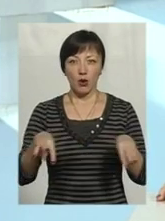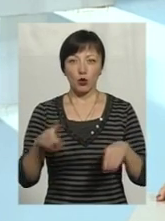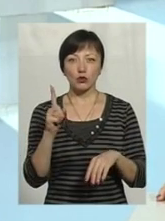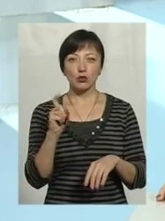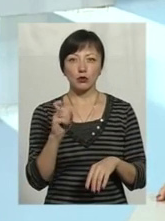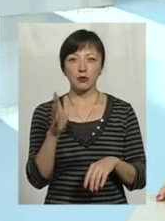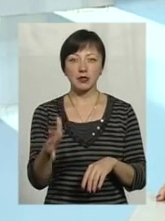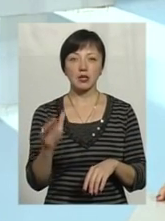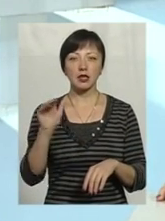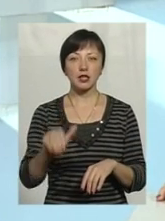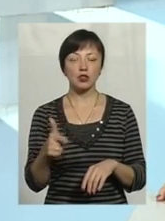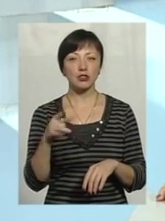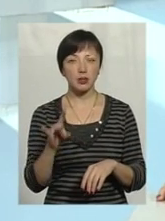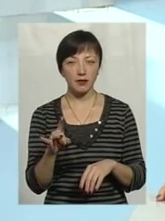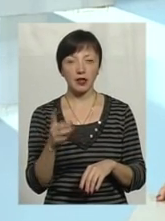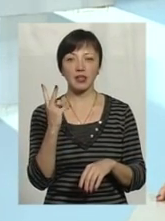1 150 000 гривень,